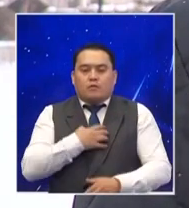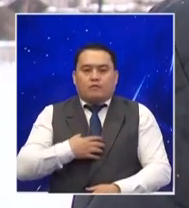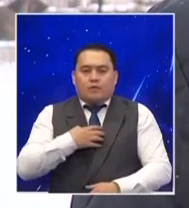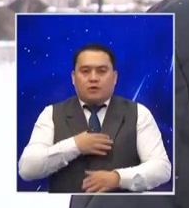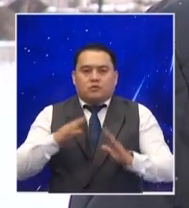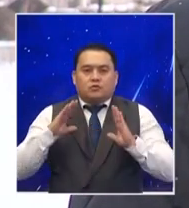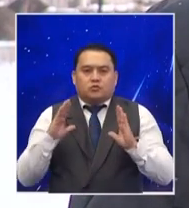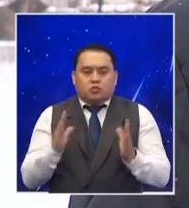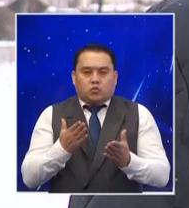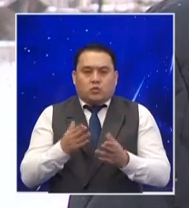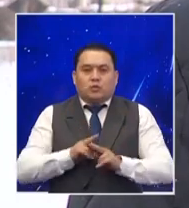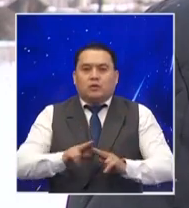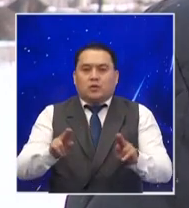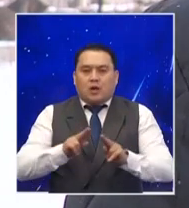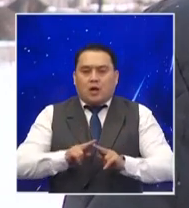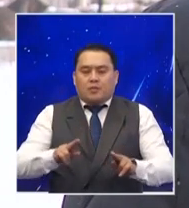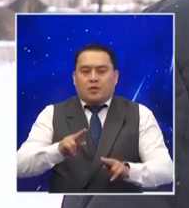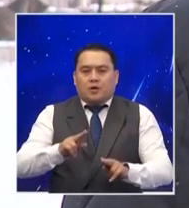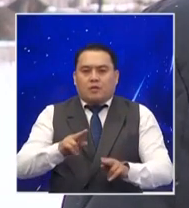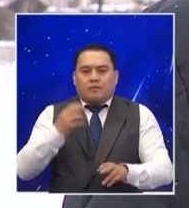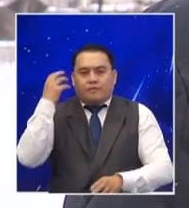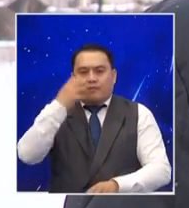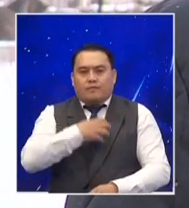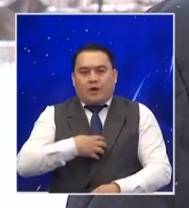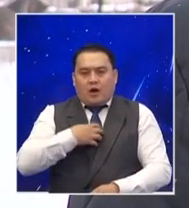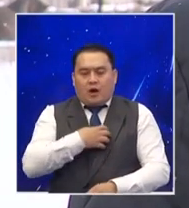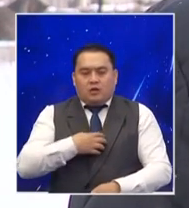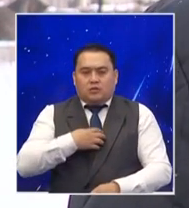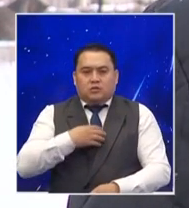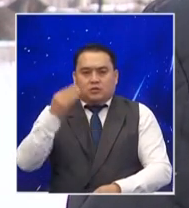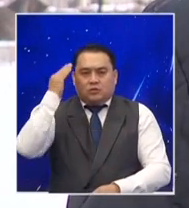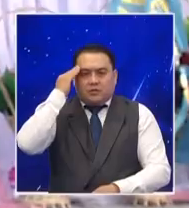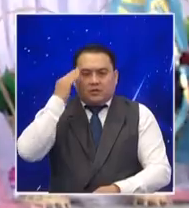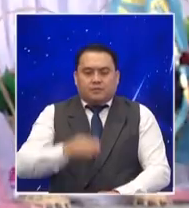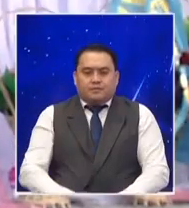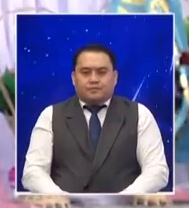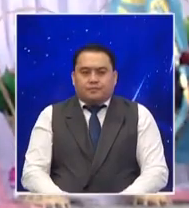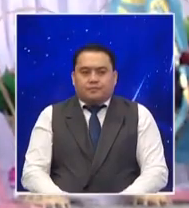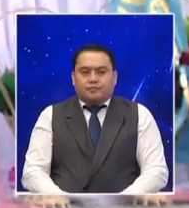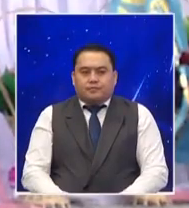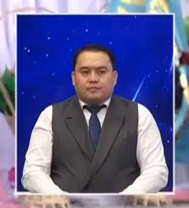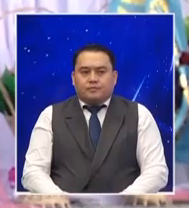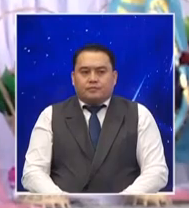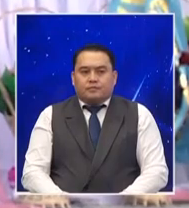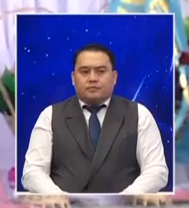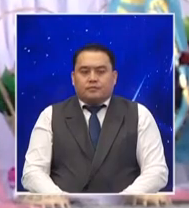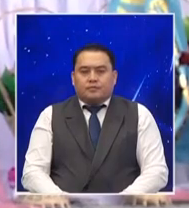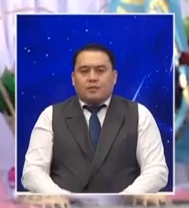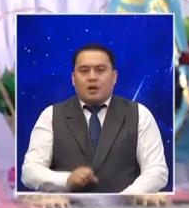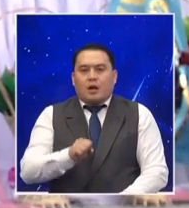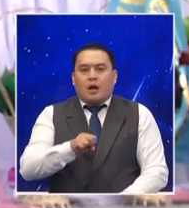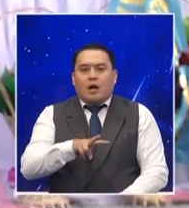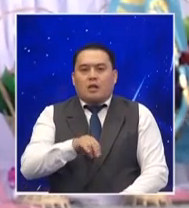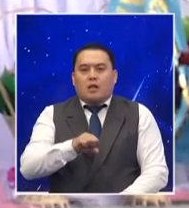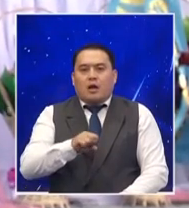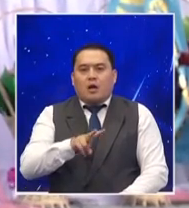оқиға, тәрбиелік маңызы бар, үлкен бір іс-шара деп ойлаймын. Алакөлде егемендікті аңсаған ата-баба